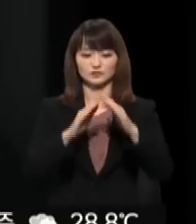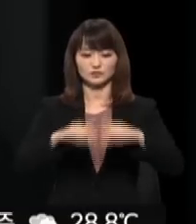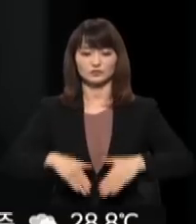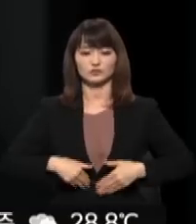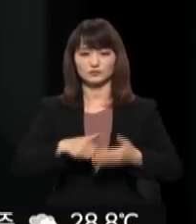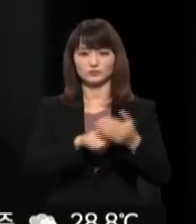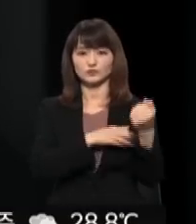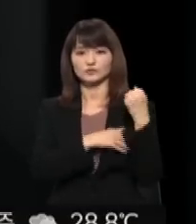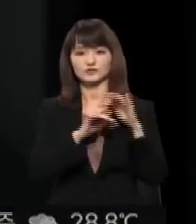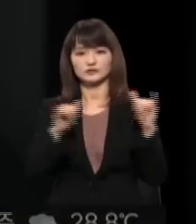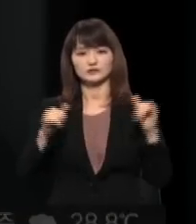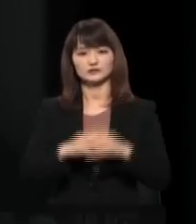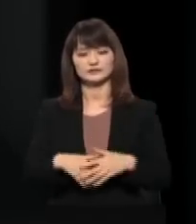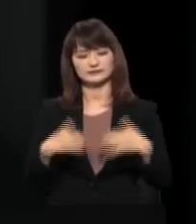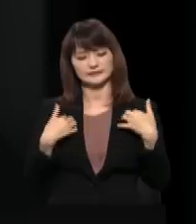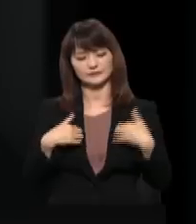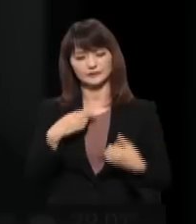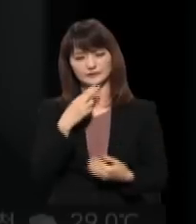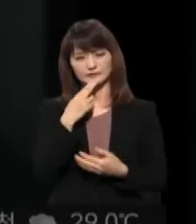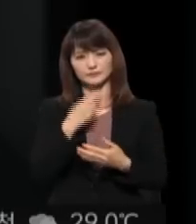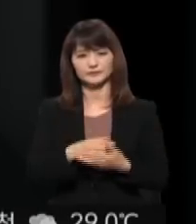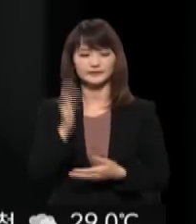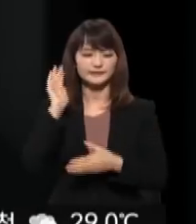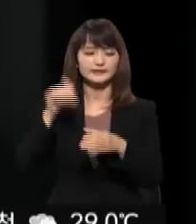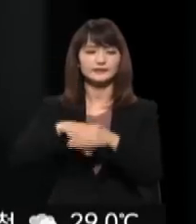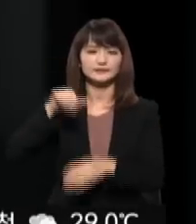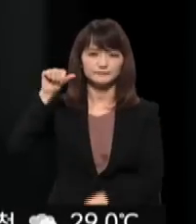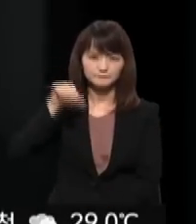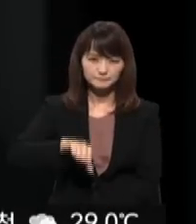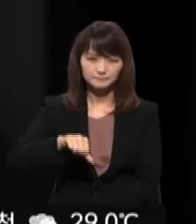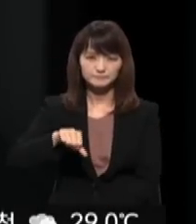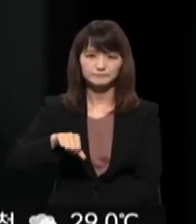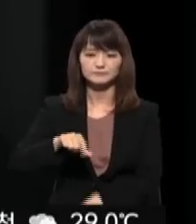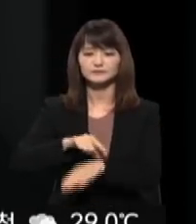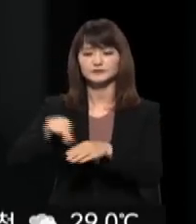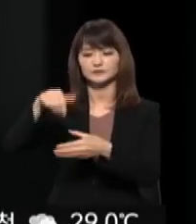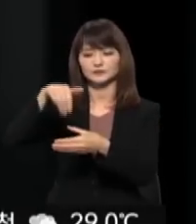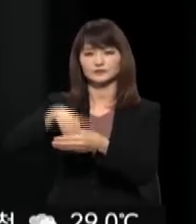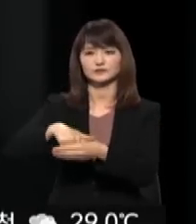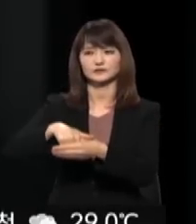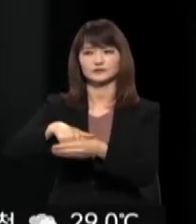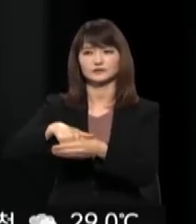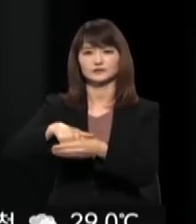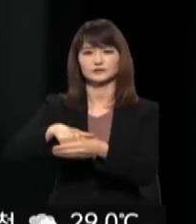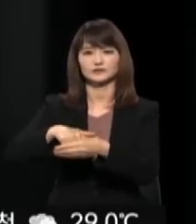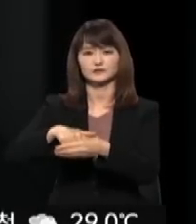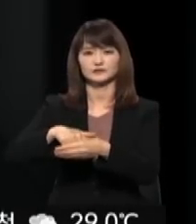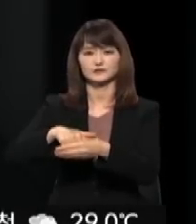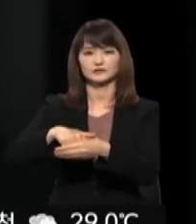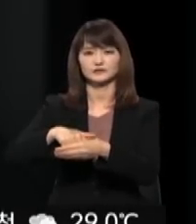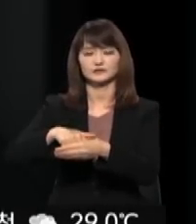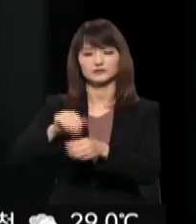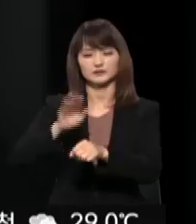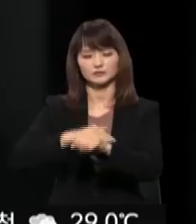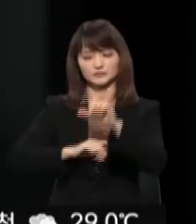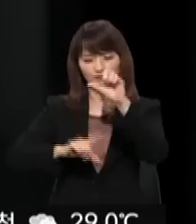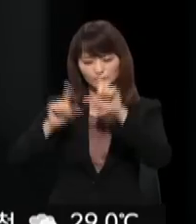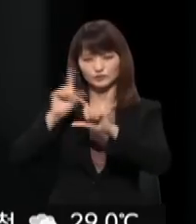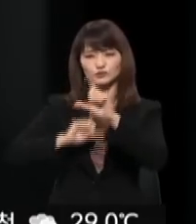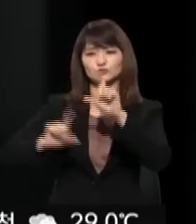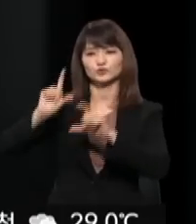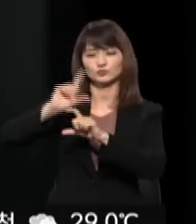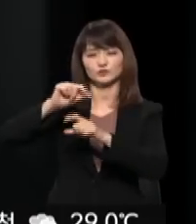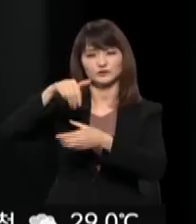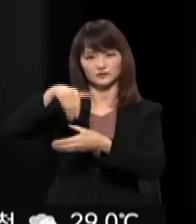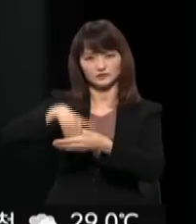좀 신이 안 나는 상황이죠 대선도 졌고 그 뒤에 지방선거 때 좀 명예롭지 못한 당의 모습 특히 제보를 선거에